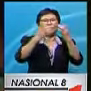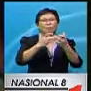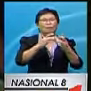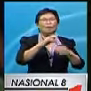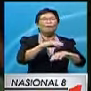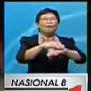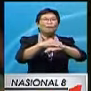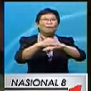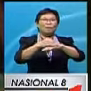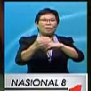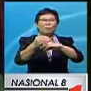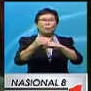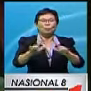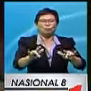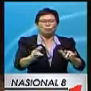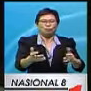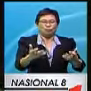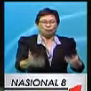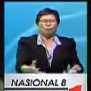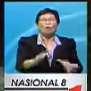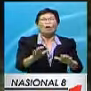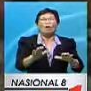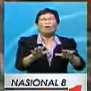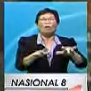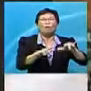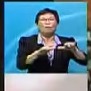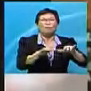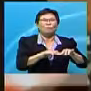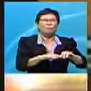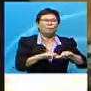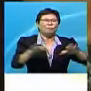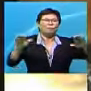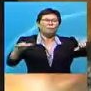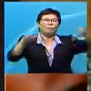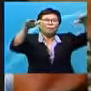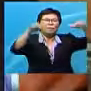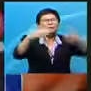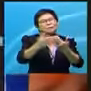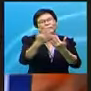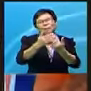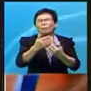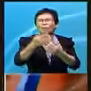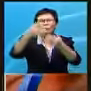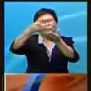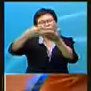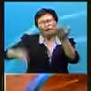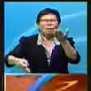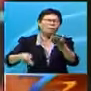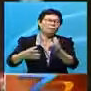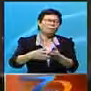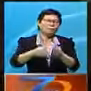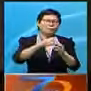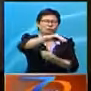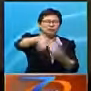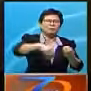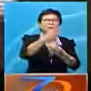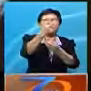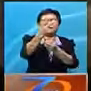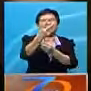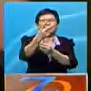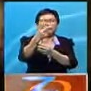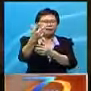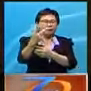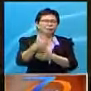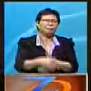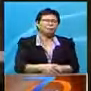dan Gianni Suba kategori flyweight mudah menumbangkan lawan masing-masing hanya di pusingan pertama dan ketiga.